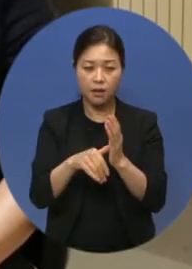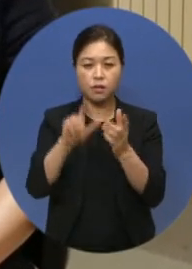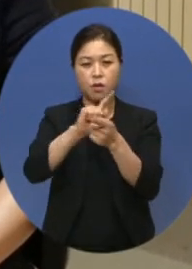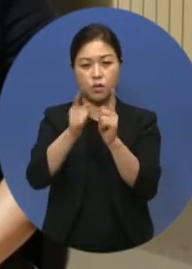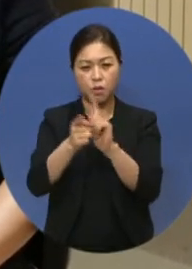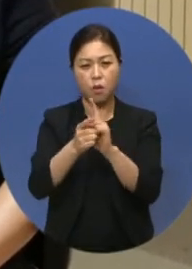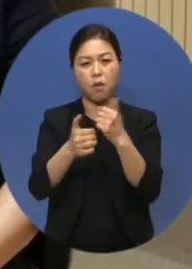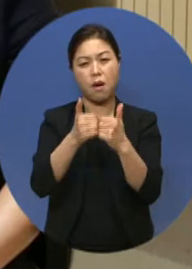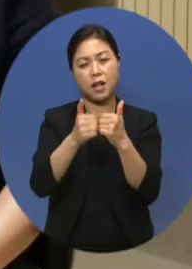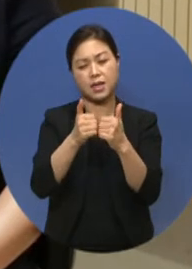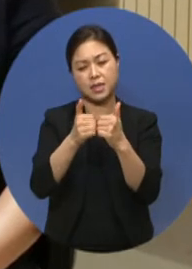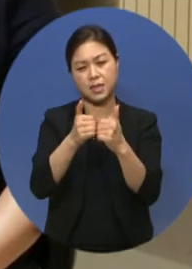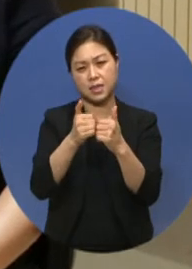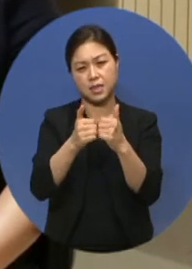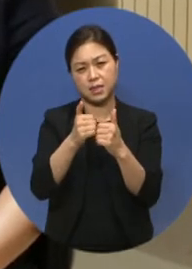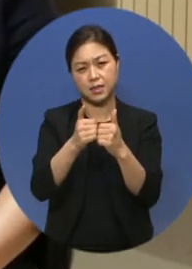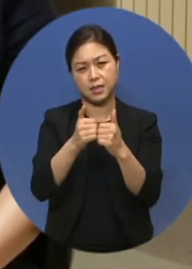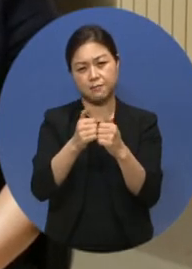그런 어떤